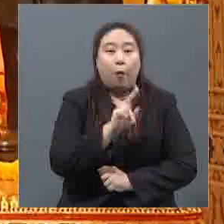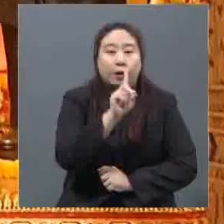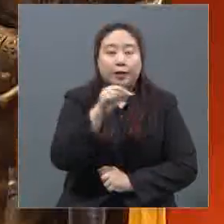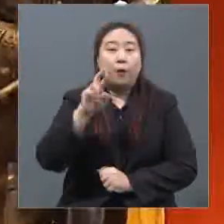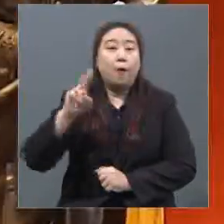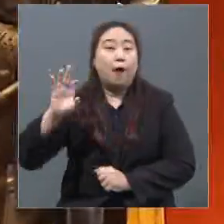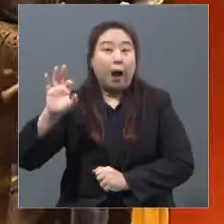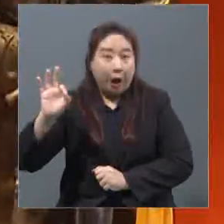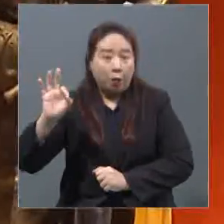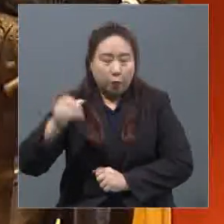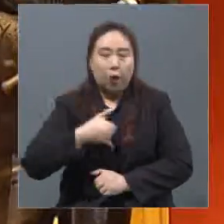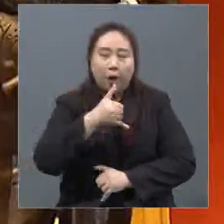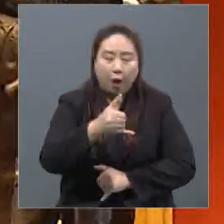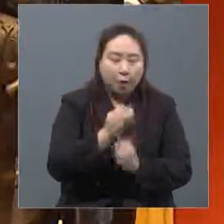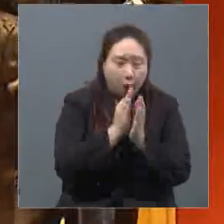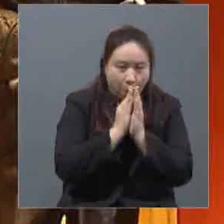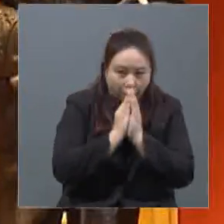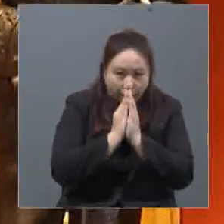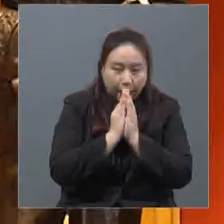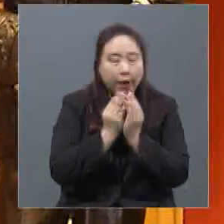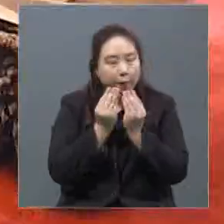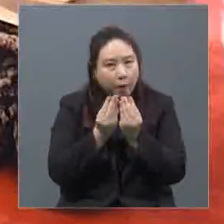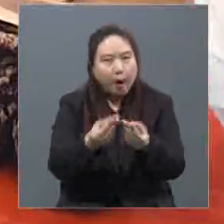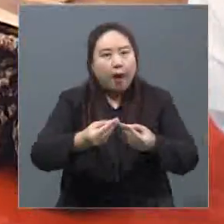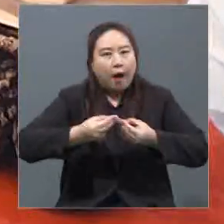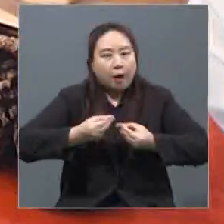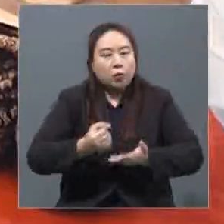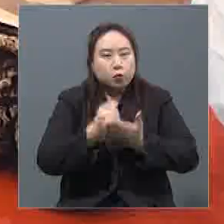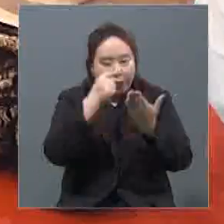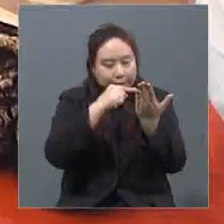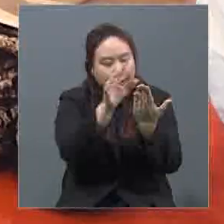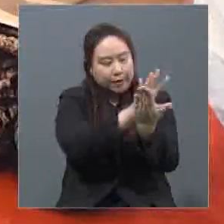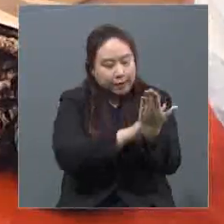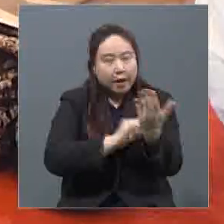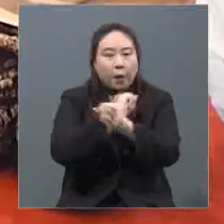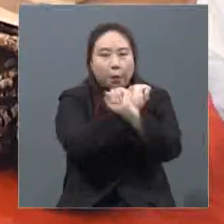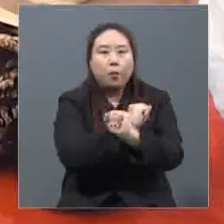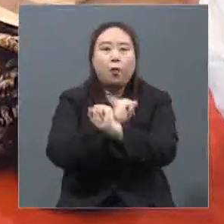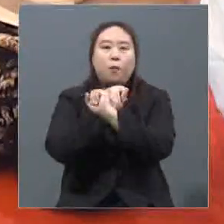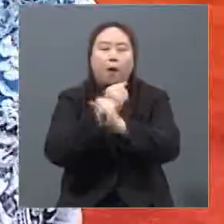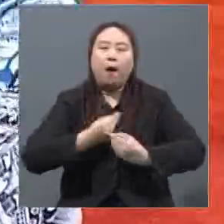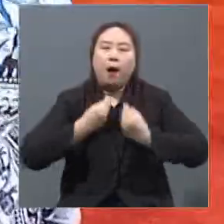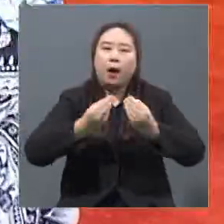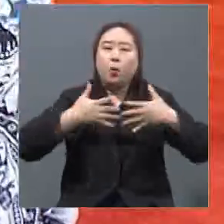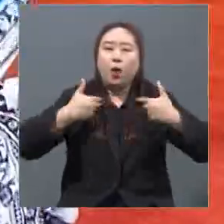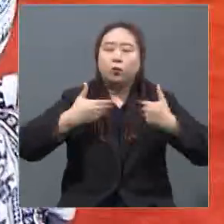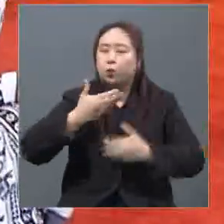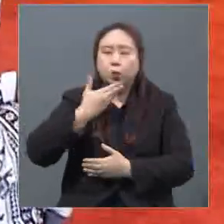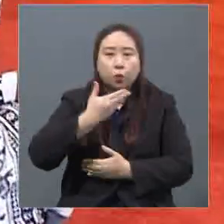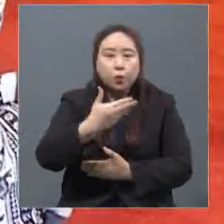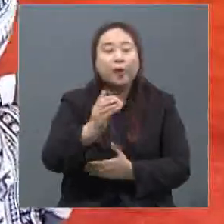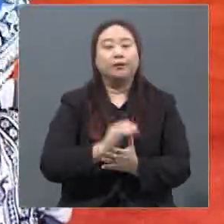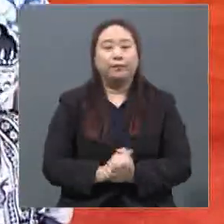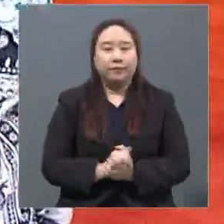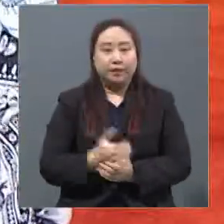ต่างตั้งจิตอธิษฐานขอให้ทรงช่วยปกป้องบ้านคุ้มครองเมืองให้มีความร่มเย็นเป็นสุขตลอดไปนะครับ